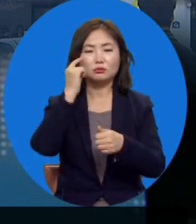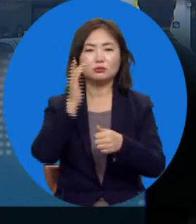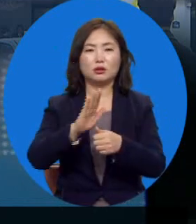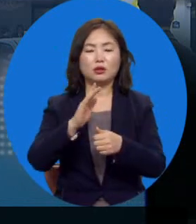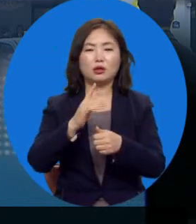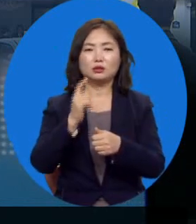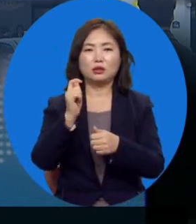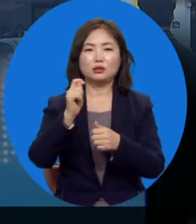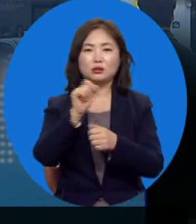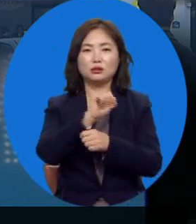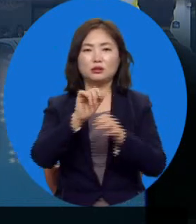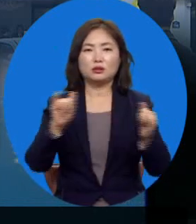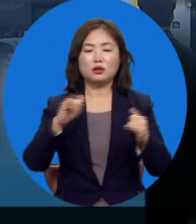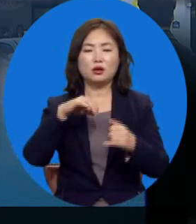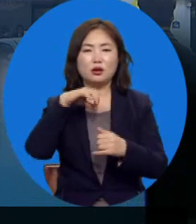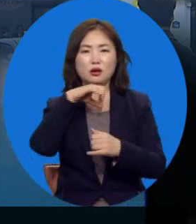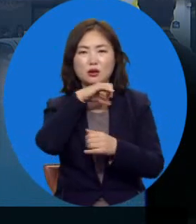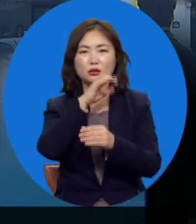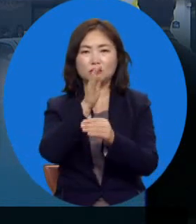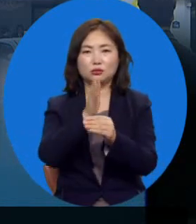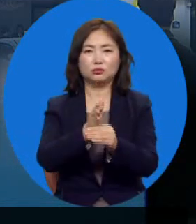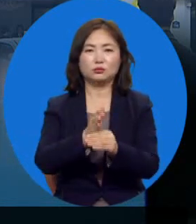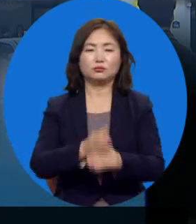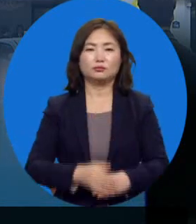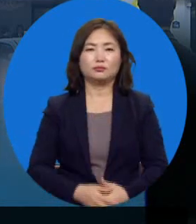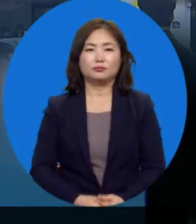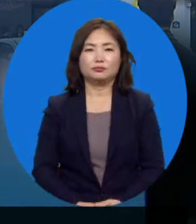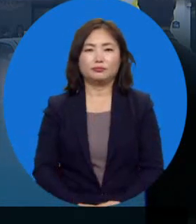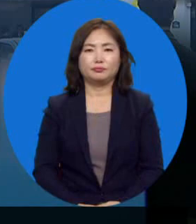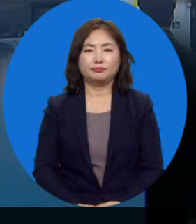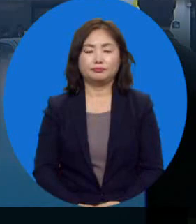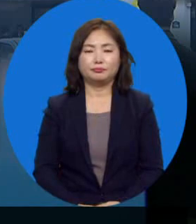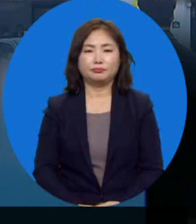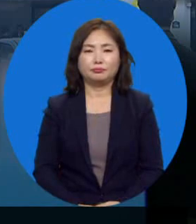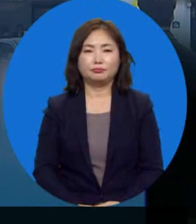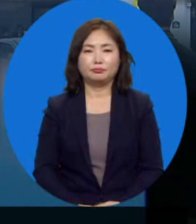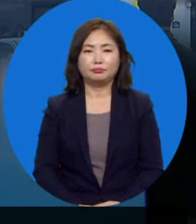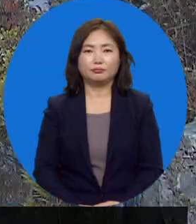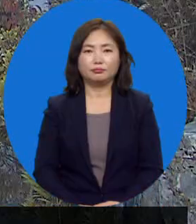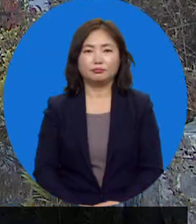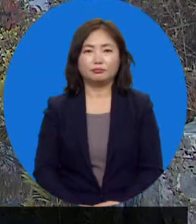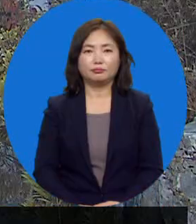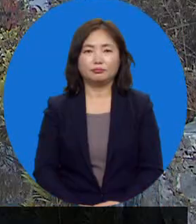제공하겠다지만 정작 택시 기사들이 반발하고 있습니다. 한태현 기자의 보도입니다.